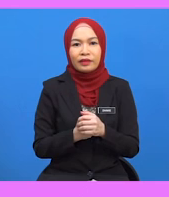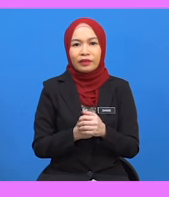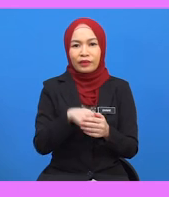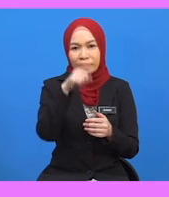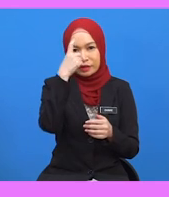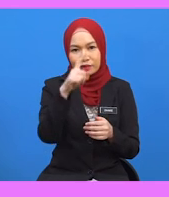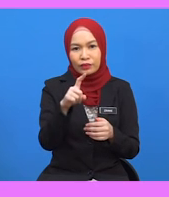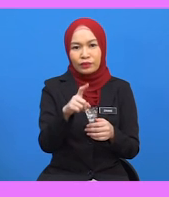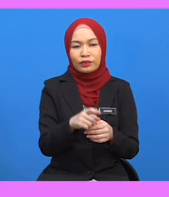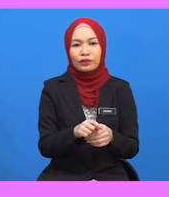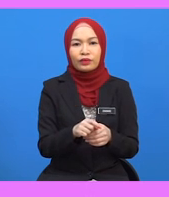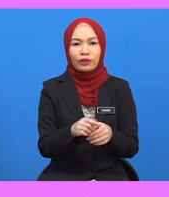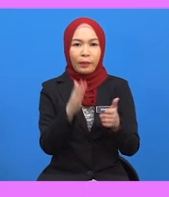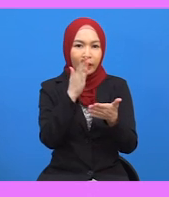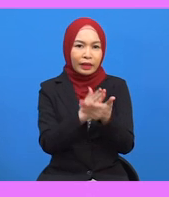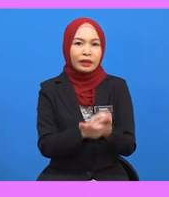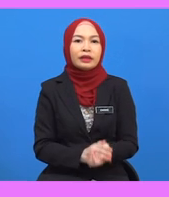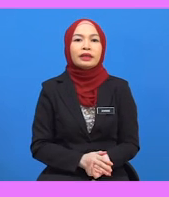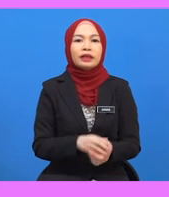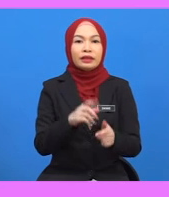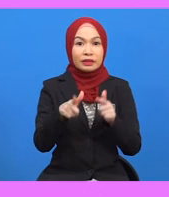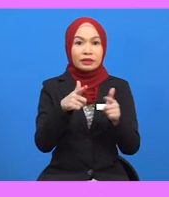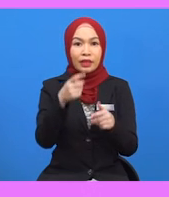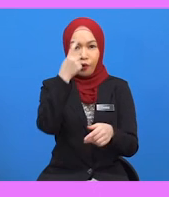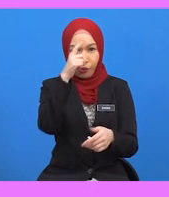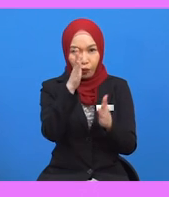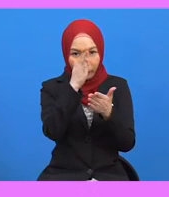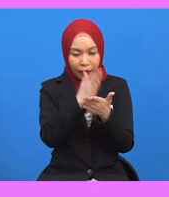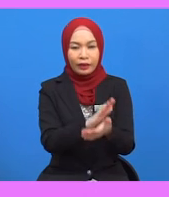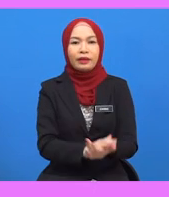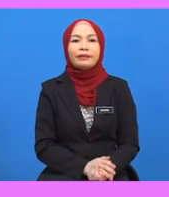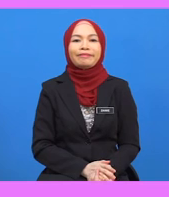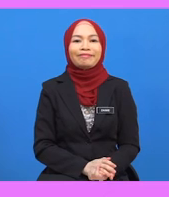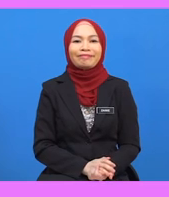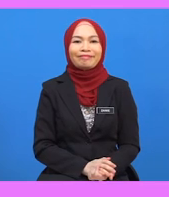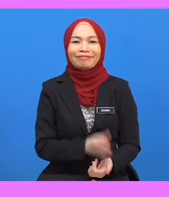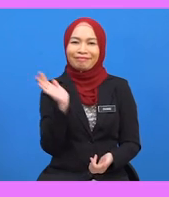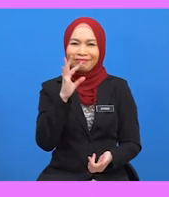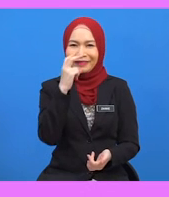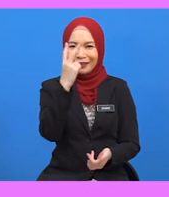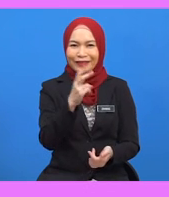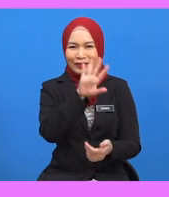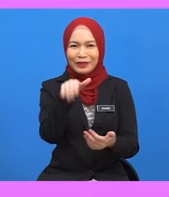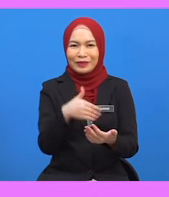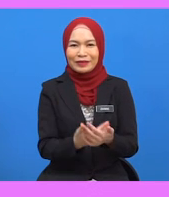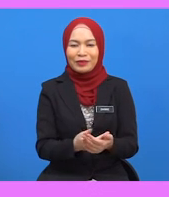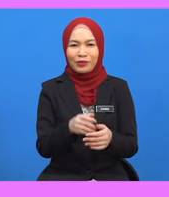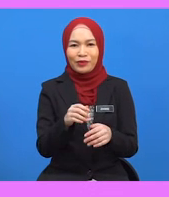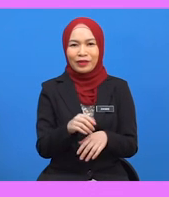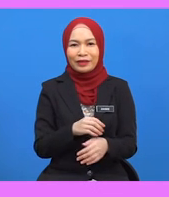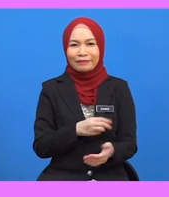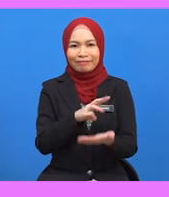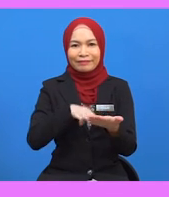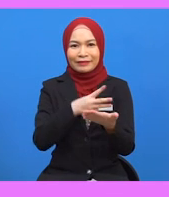simbol untuk tamat. Mari kita lihat rajah keseluruhan carta alir yang lengkap.